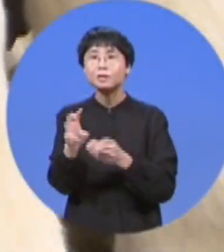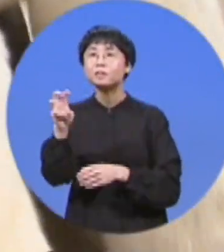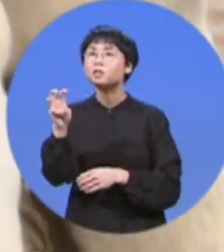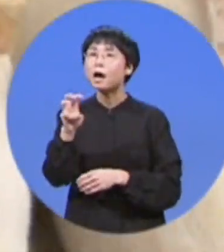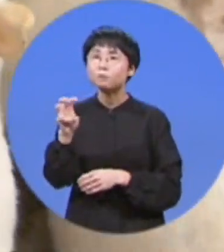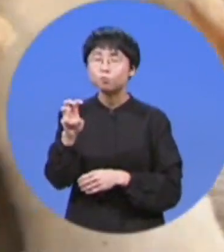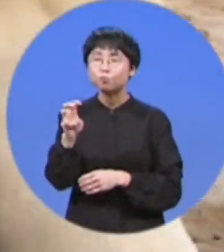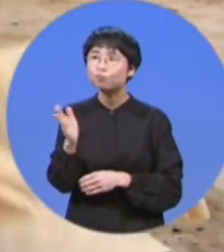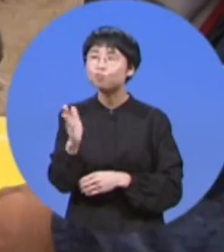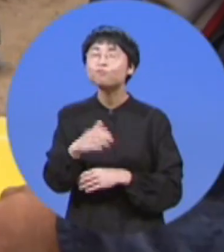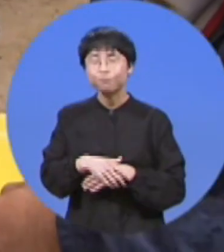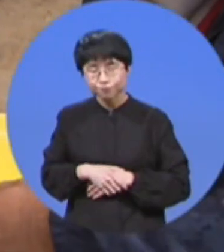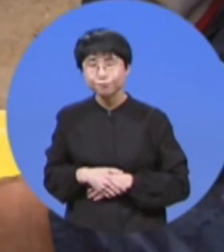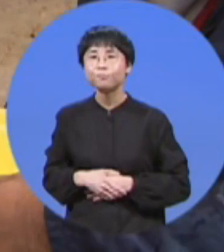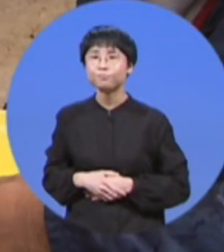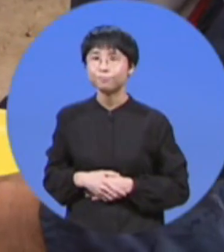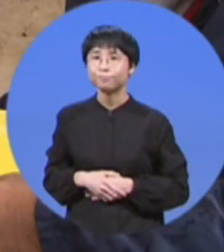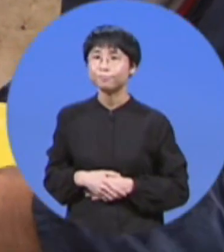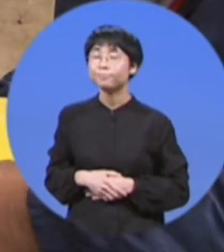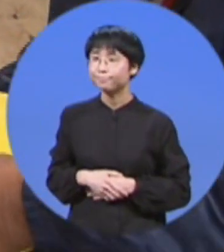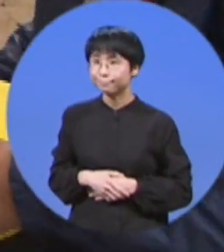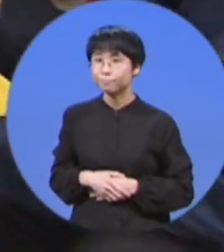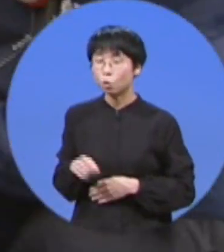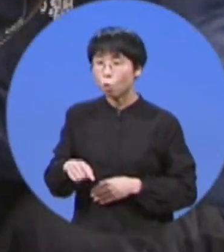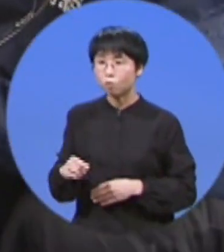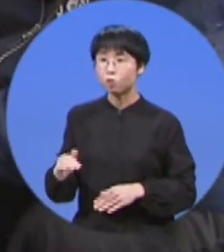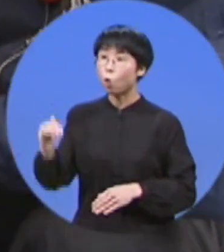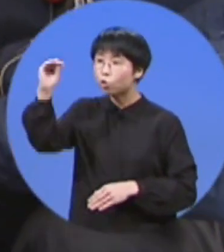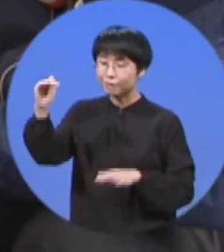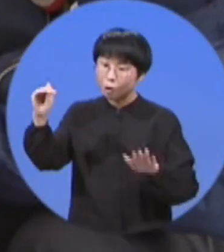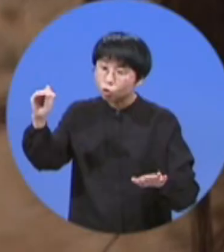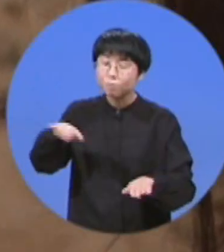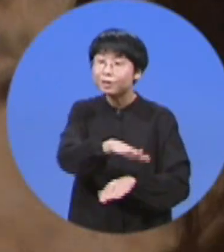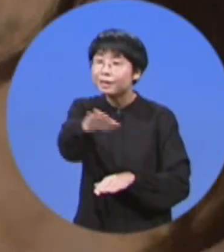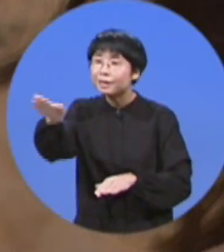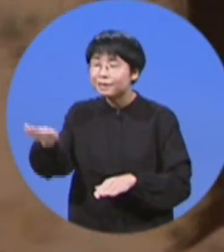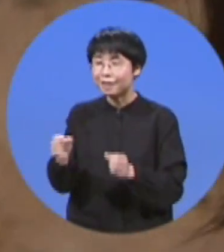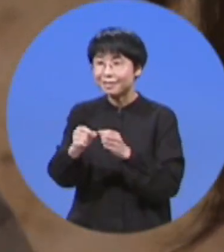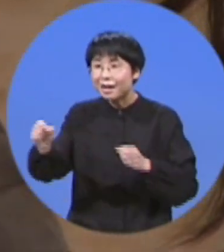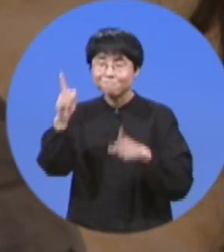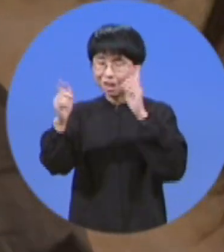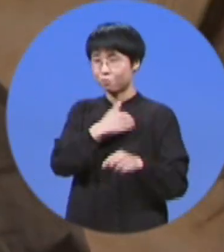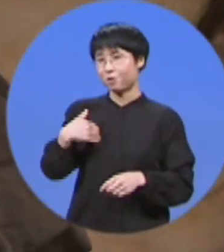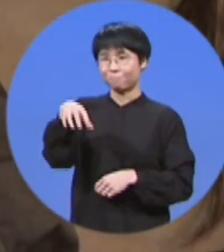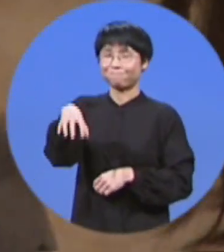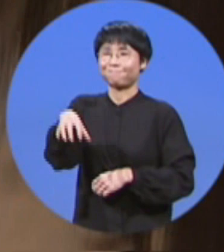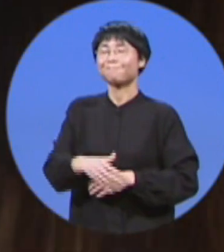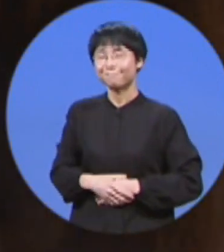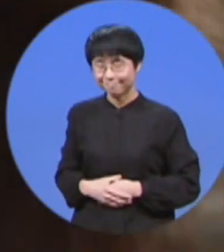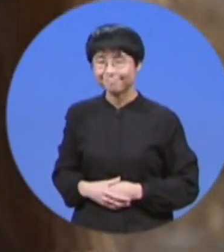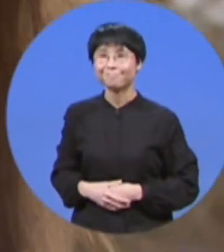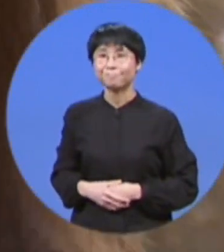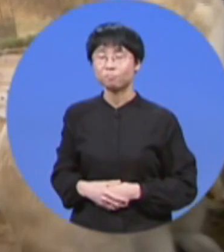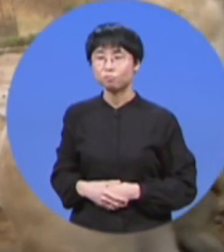30ぐらいかな、いますね。ここは本当に大人から子供まで 結構長居できるポイントになってるんですよね。